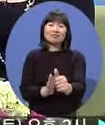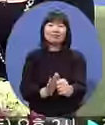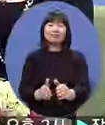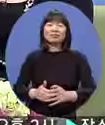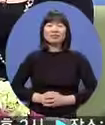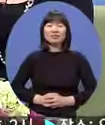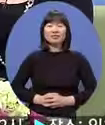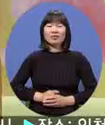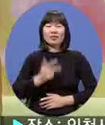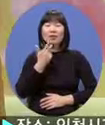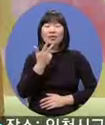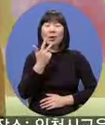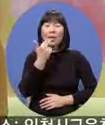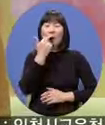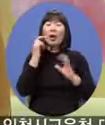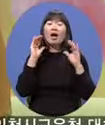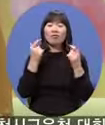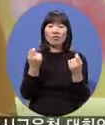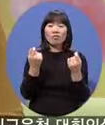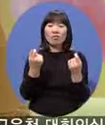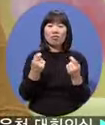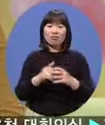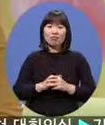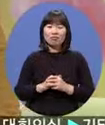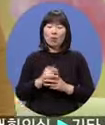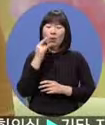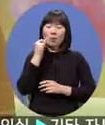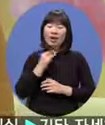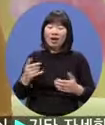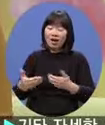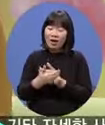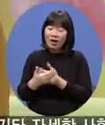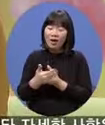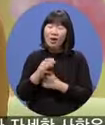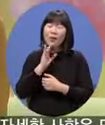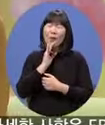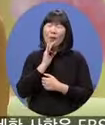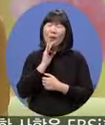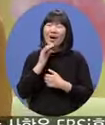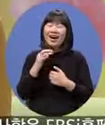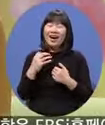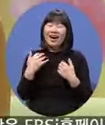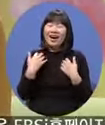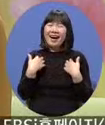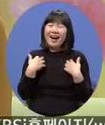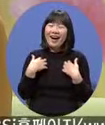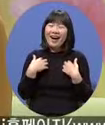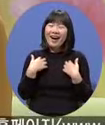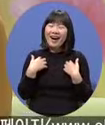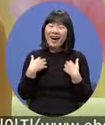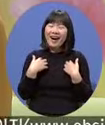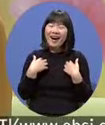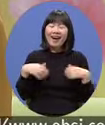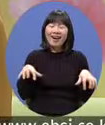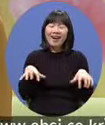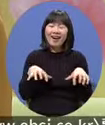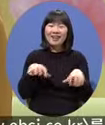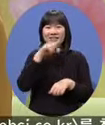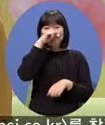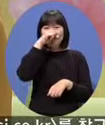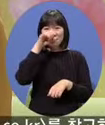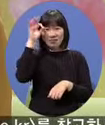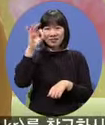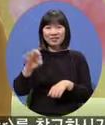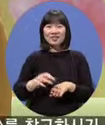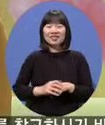좋겠어. 7살도 애기네요. 그냥 행복해. 엄마가 안아주기만 해도 저렇게 까르르 넘어가고 좋아하는 그러니까, 거 보니까. 예.